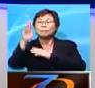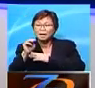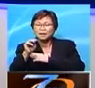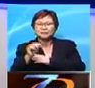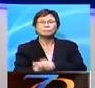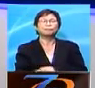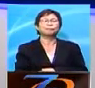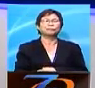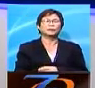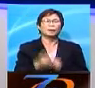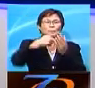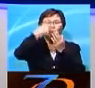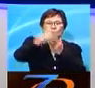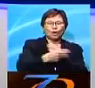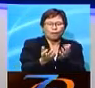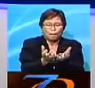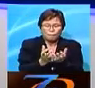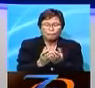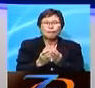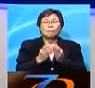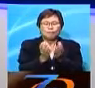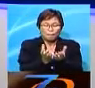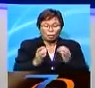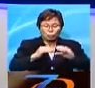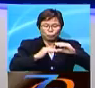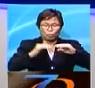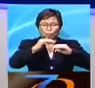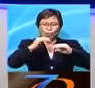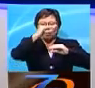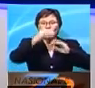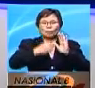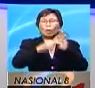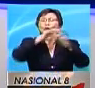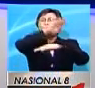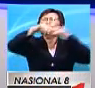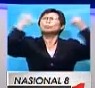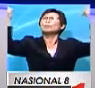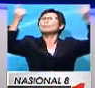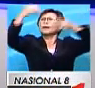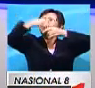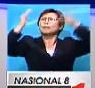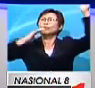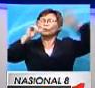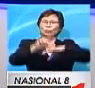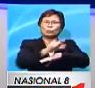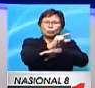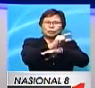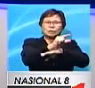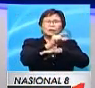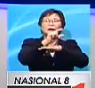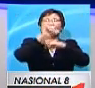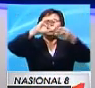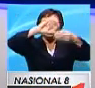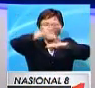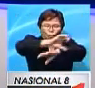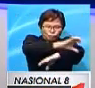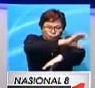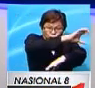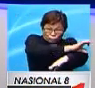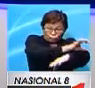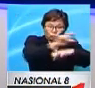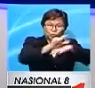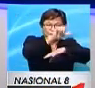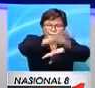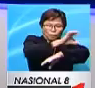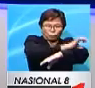projek tifin atau mangkuk tingkat ini menggambarkan simbol semua perayaan di Malaysia dan menggunakan medium digital sebagai platform